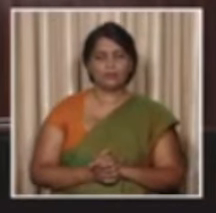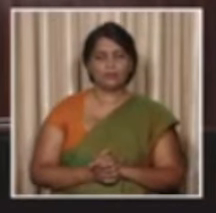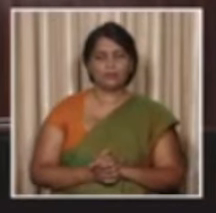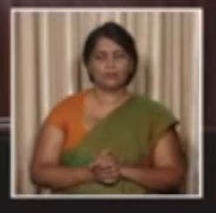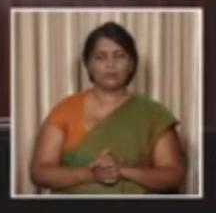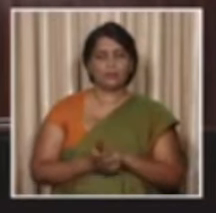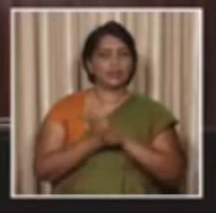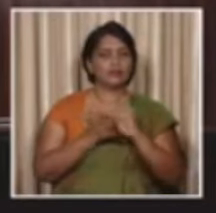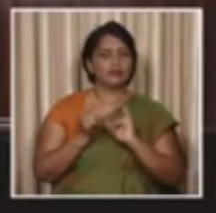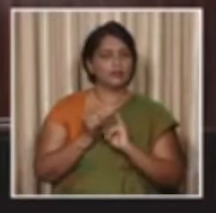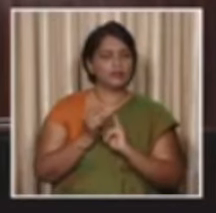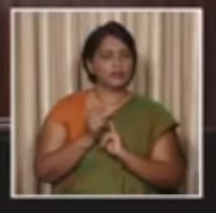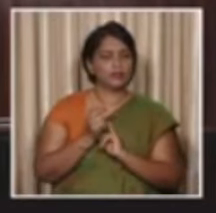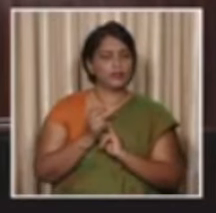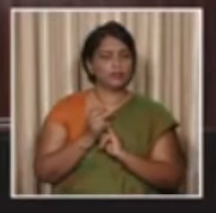కౌద అపే హర్సస్ ఇల్ల మే